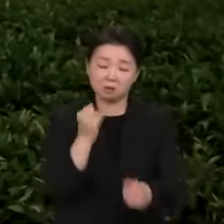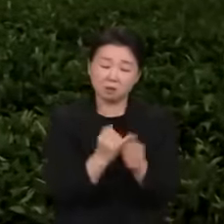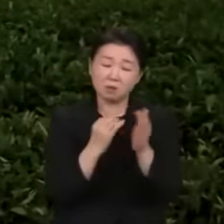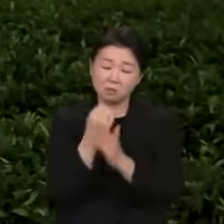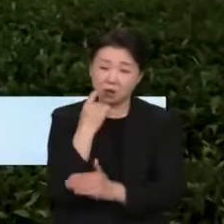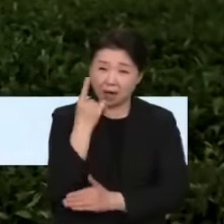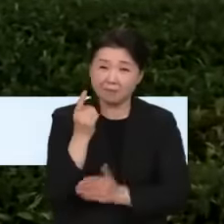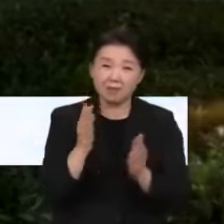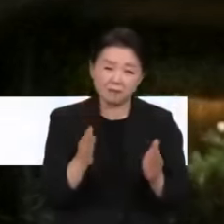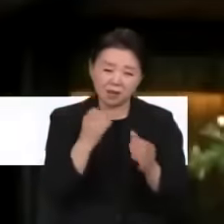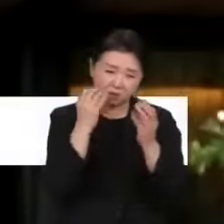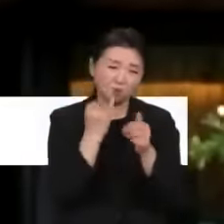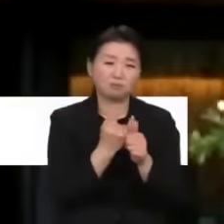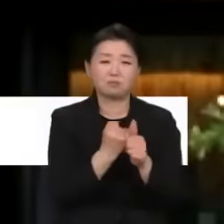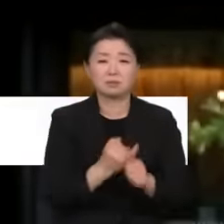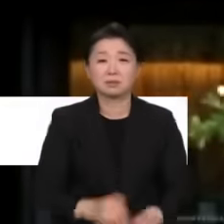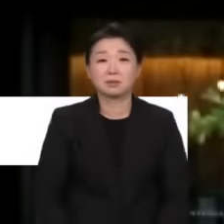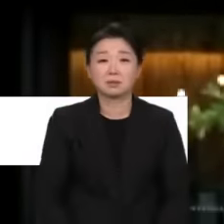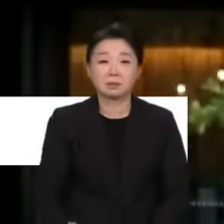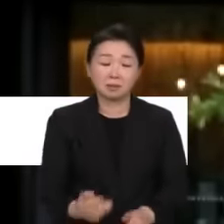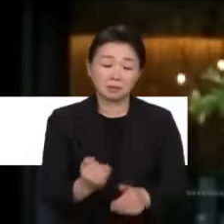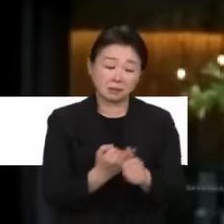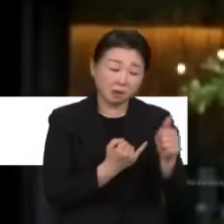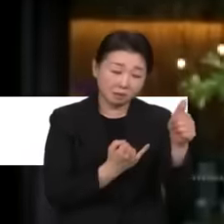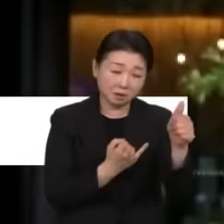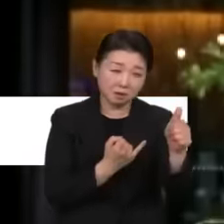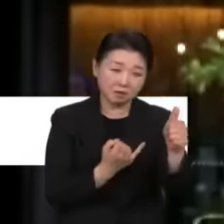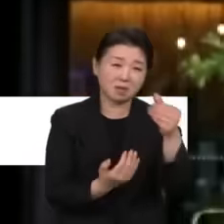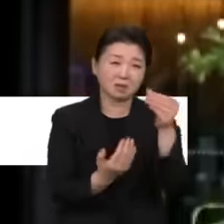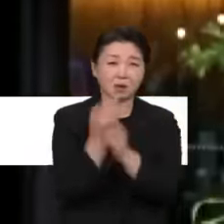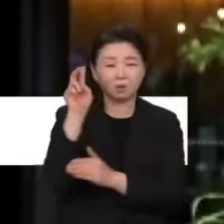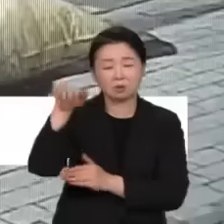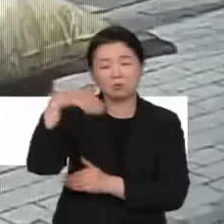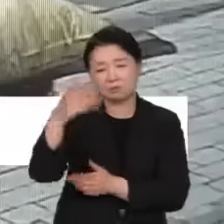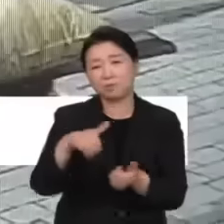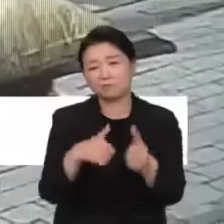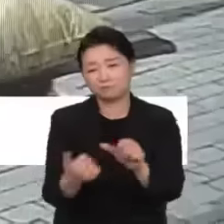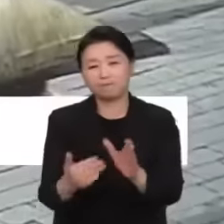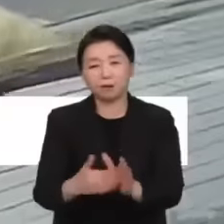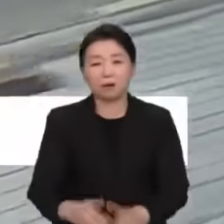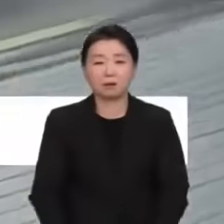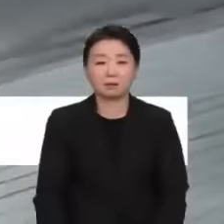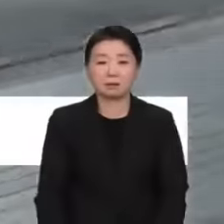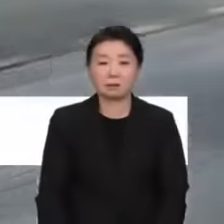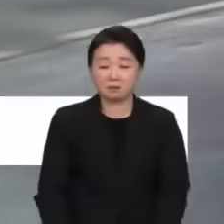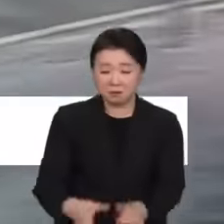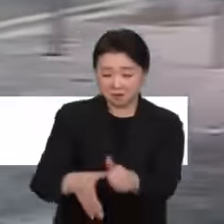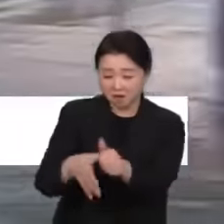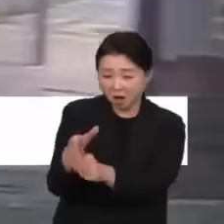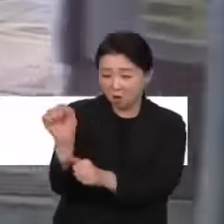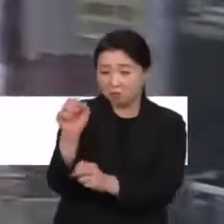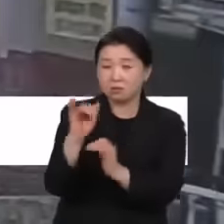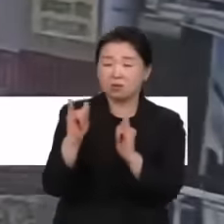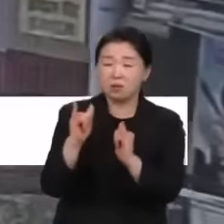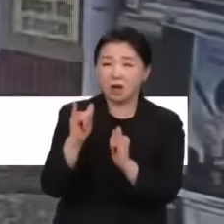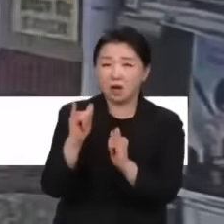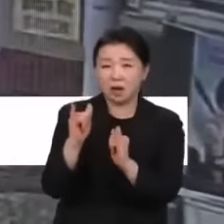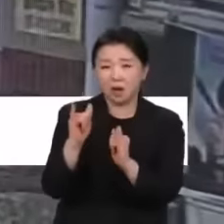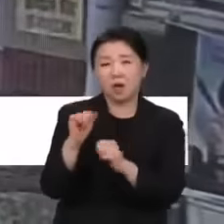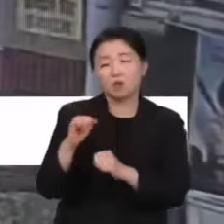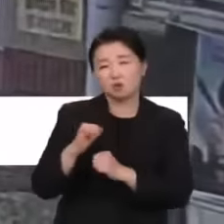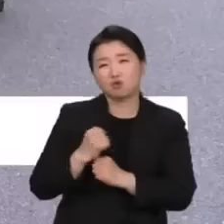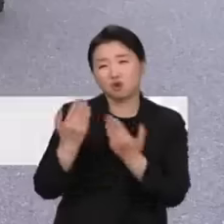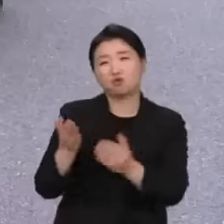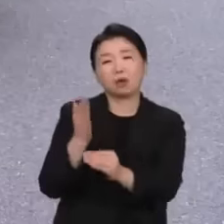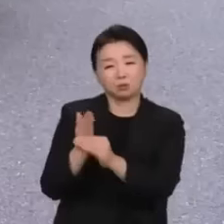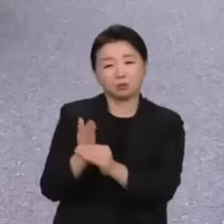한 달째 신혼부부. 남편은 사고 이틀 뒤 숨졌습니다. 가해 운전자는 휴가 나온 22살